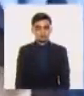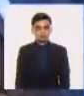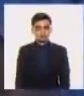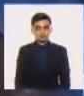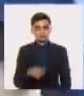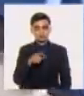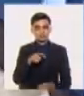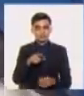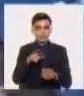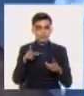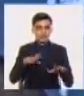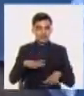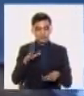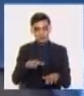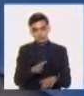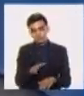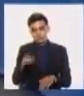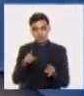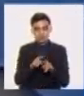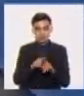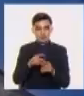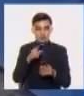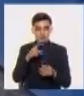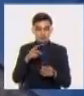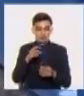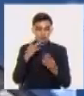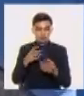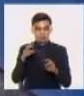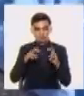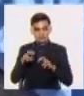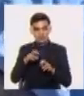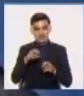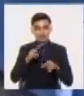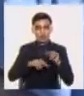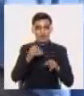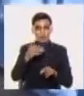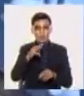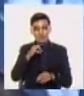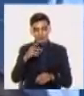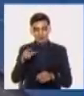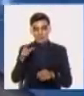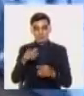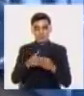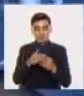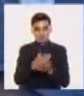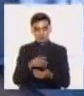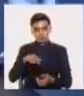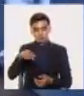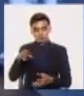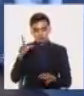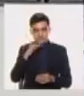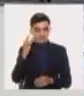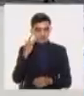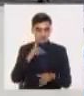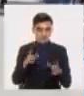Просто иди через рынок и все. Сделай вид, что ищешь строительные материалы. Внутри есть небольшая дверь. Через нее выйдешь. Иди прямо и все. Все так